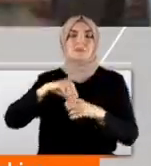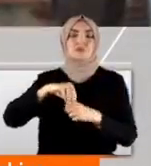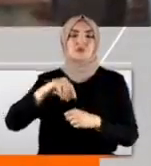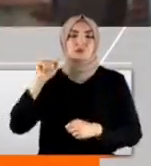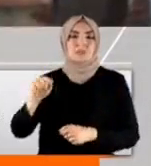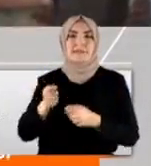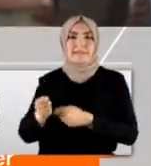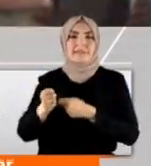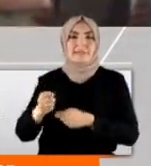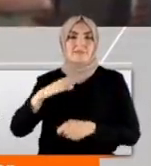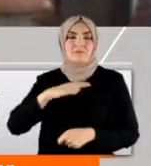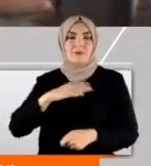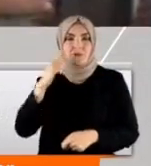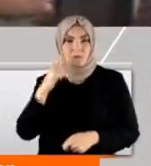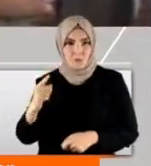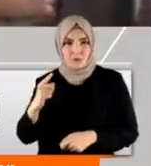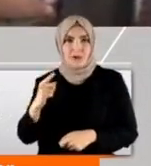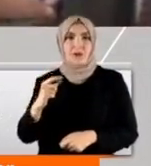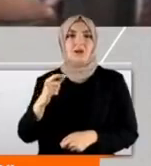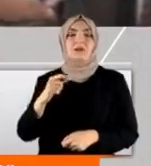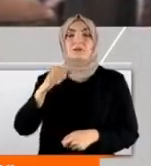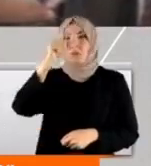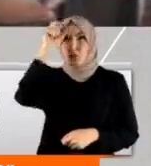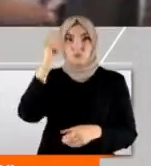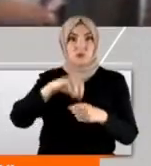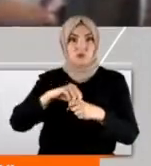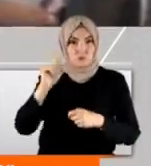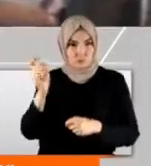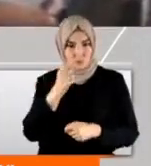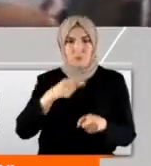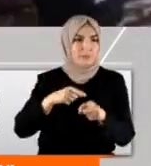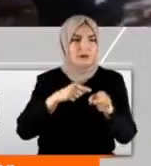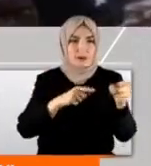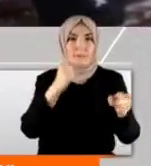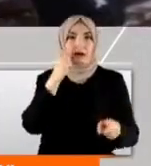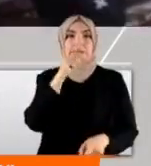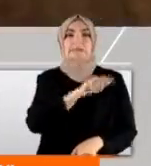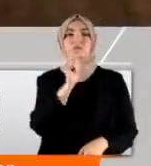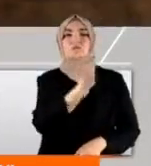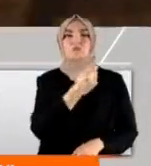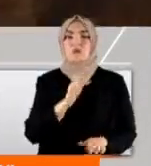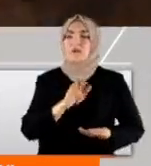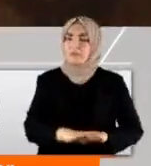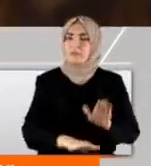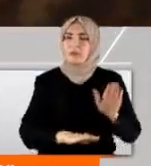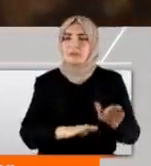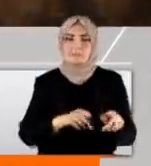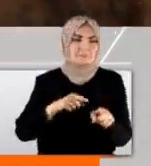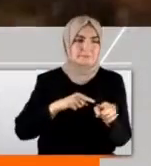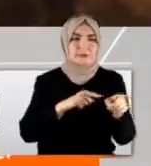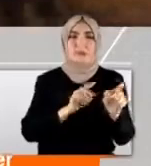belirledi. Yapılan teknik takip sonucu Ankara'da oldukları öğrenildi. Adım adım izlendiler. başkentin